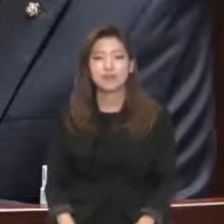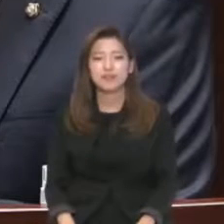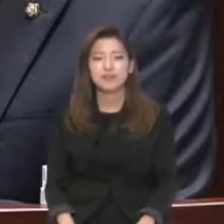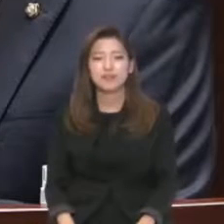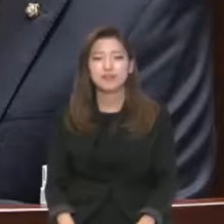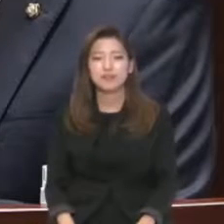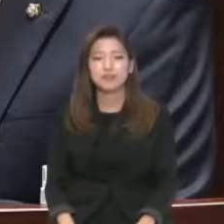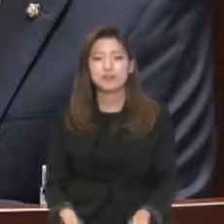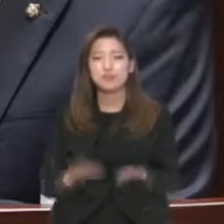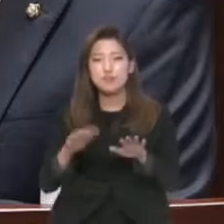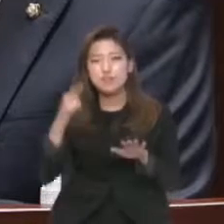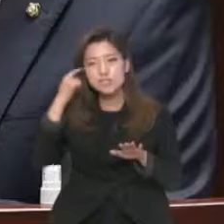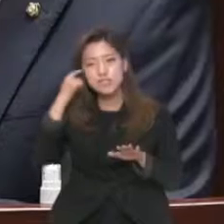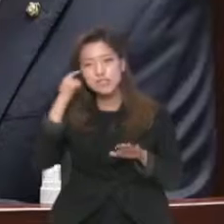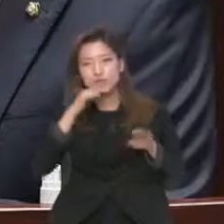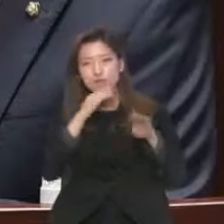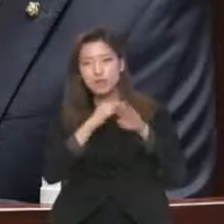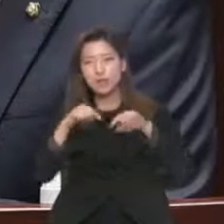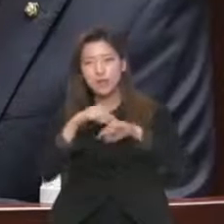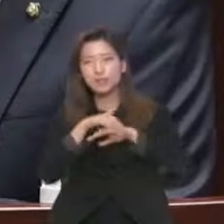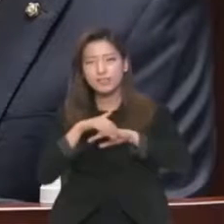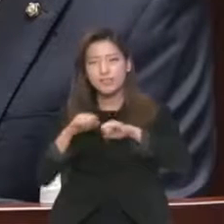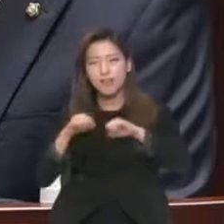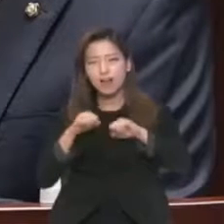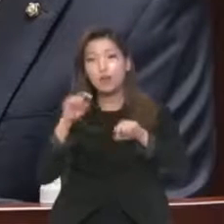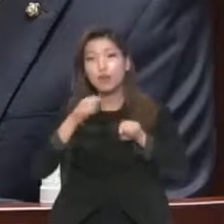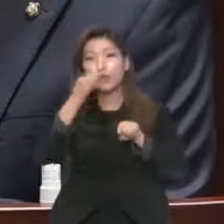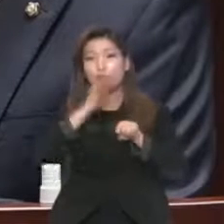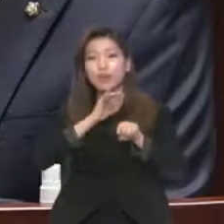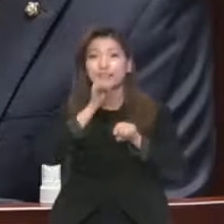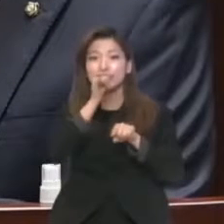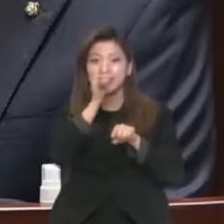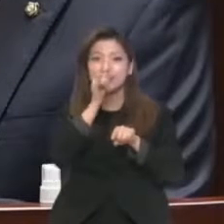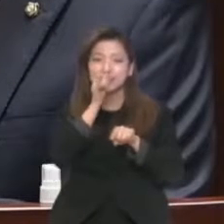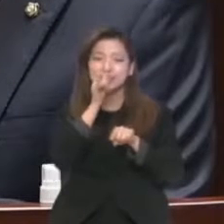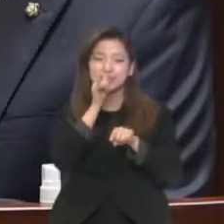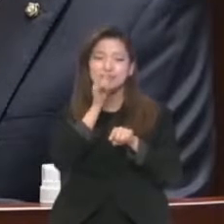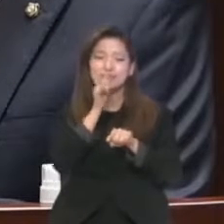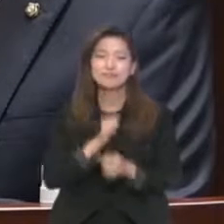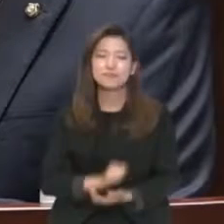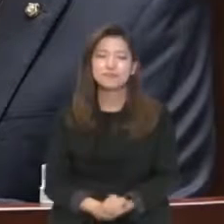그 전략적 행보의 유효성 이런 부분들은